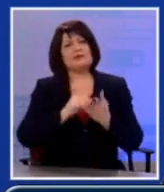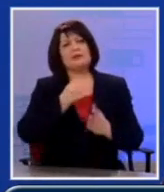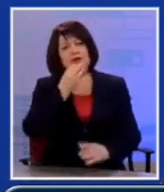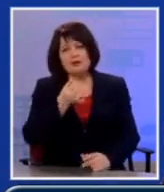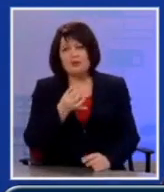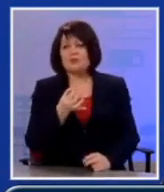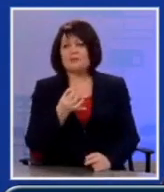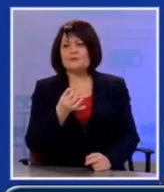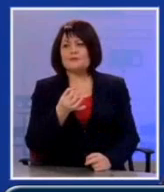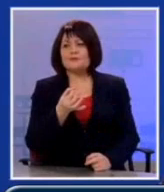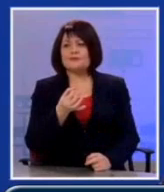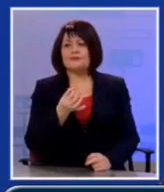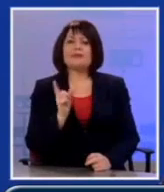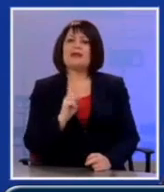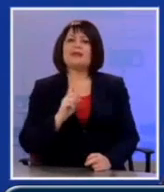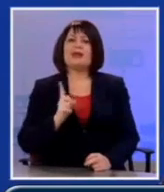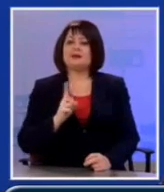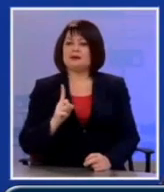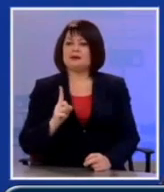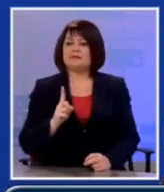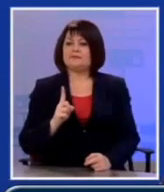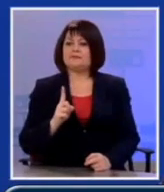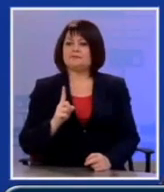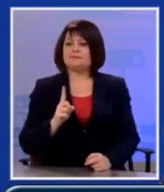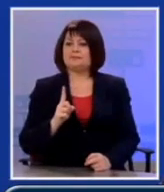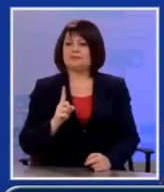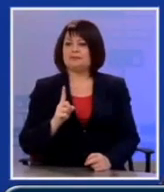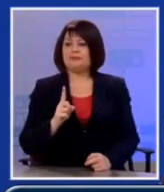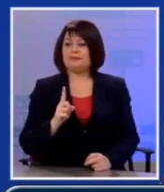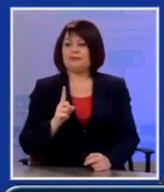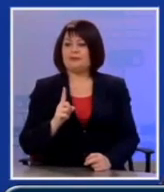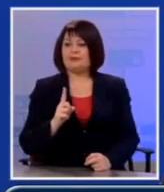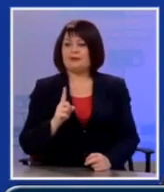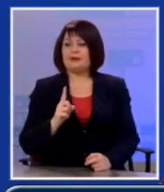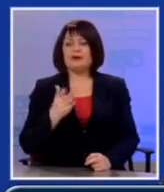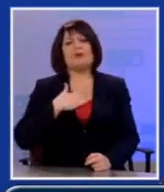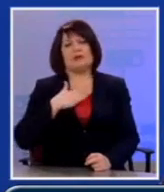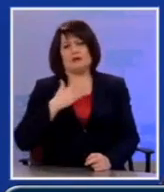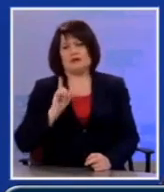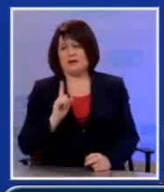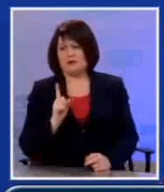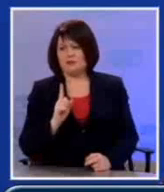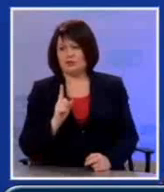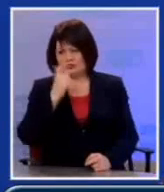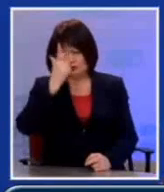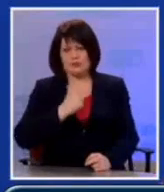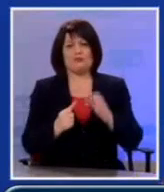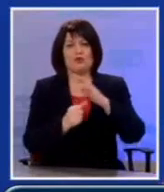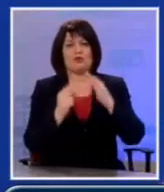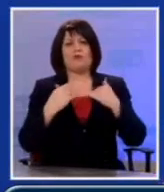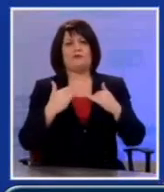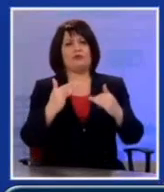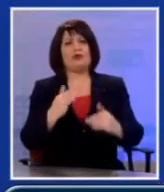ότι δεν είναι η πρόθεση η δική μου ως Προέδρου της Βουλής